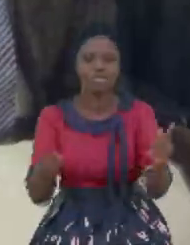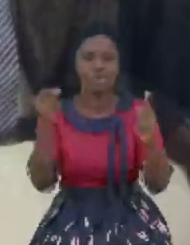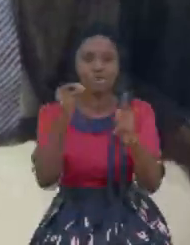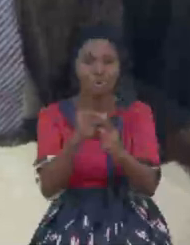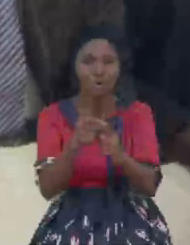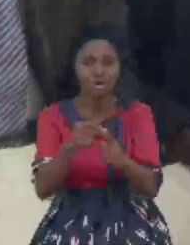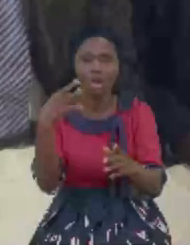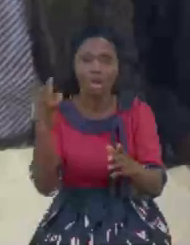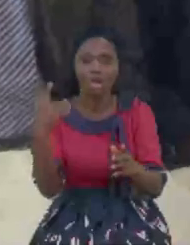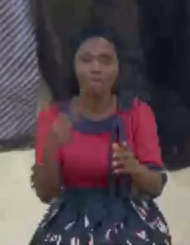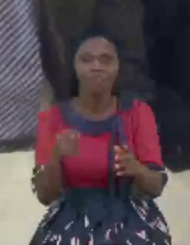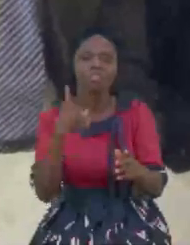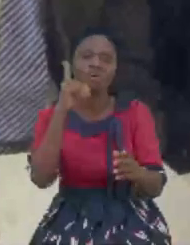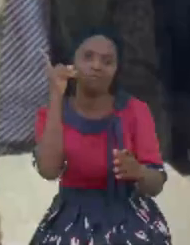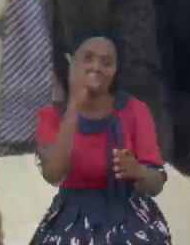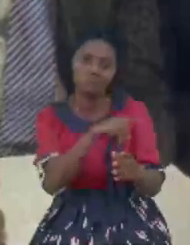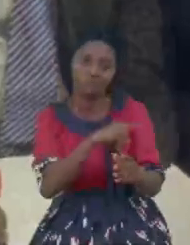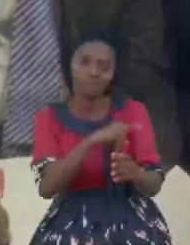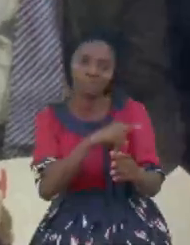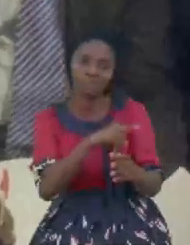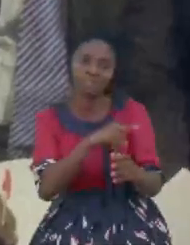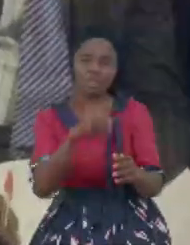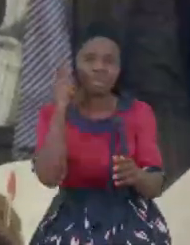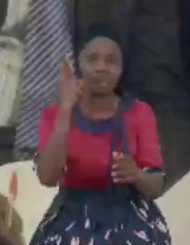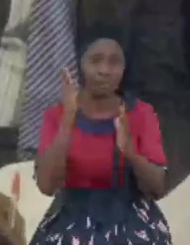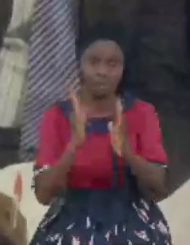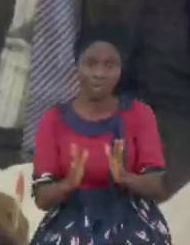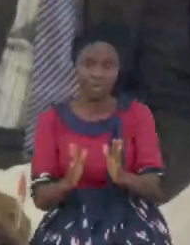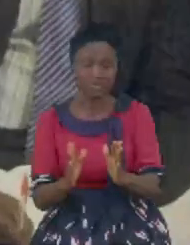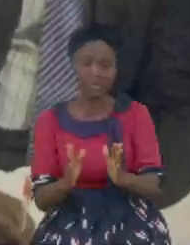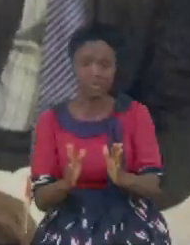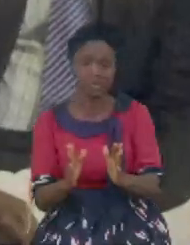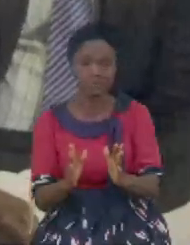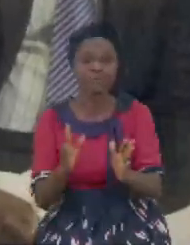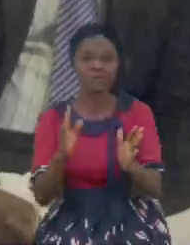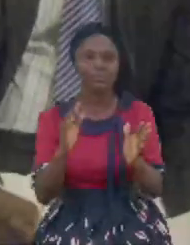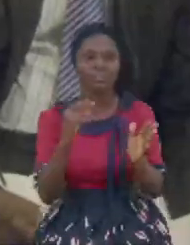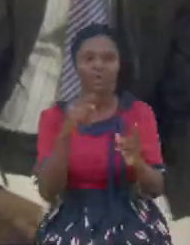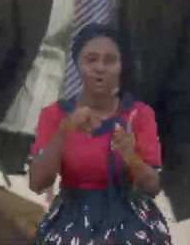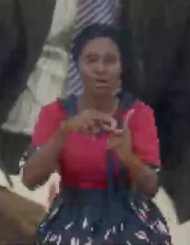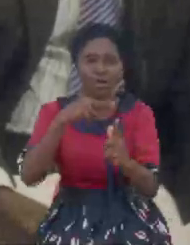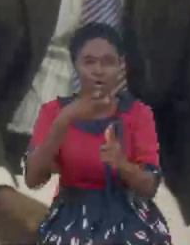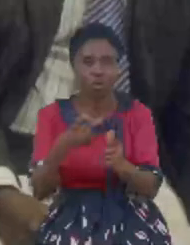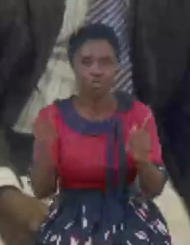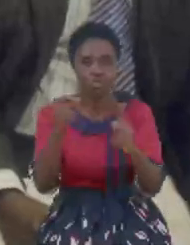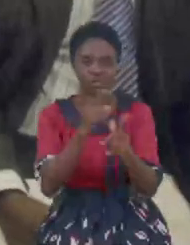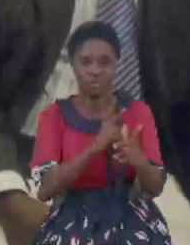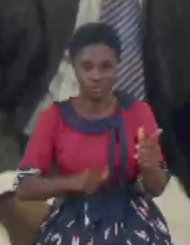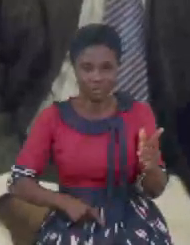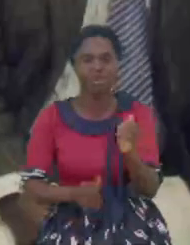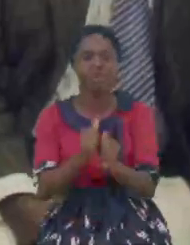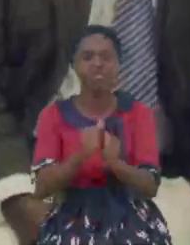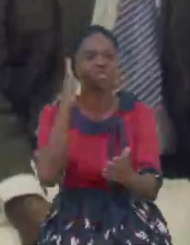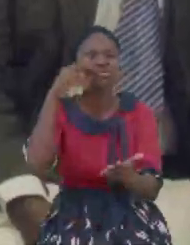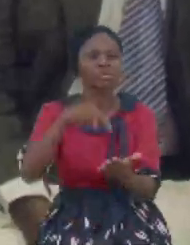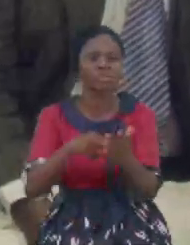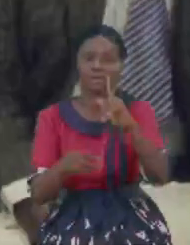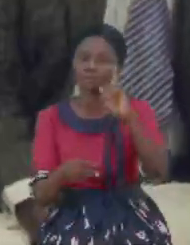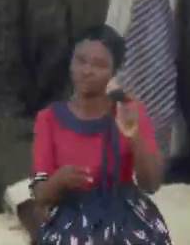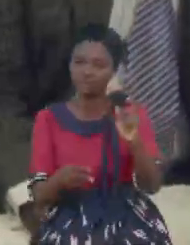faux prophète qui dit que tu ne vas jamais t'en sortir. Et la parole du Seigneur, laquelle s'accomplira? La parole du